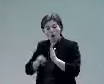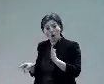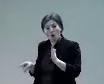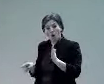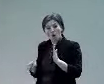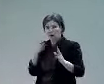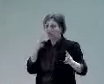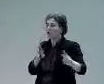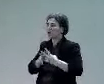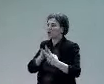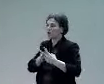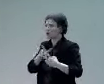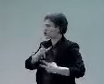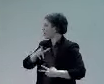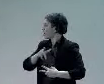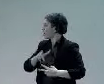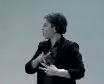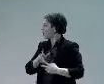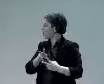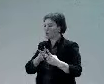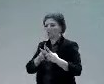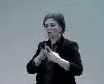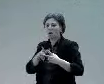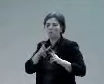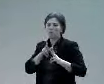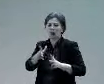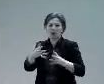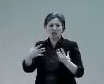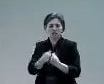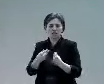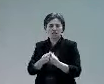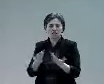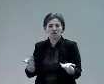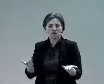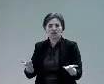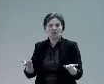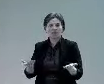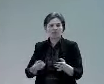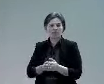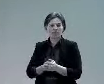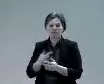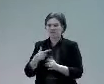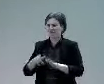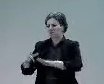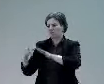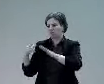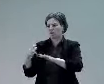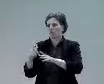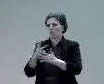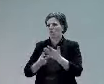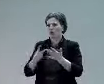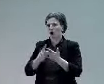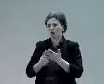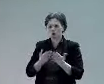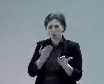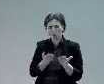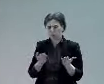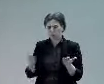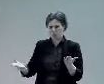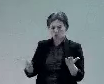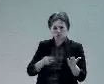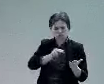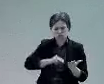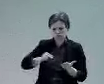Incontriamoci, forse è il caso che ci incontriamo e che ne parliamo insieme. Noi abbiamo provato settimana scorsa a costruire alcune proposte